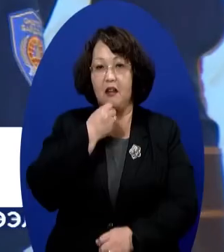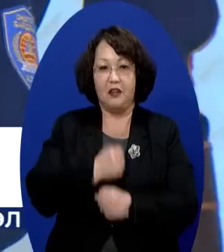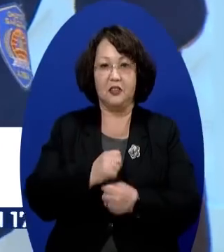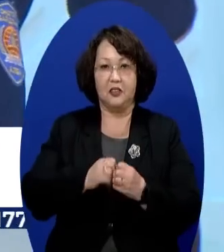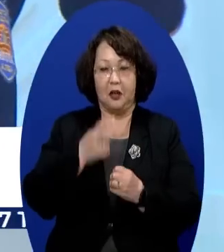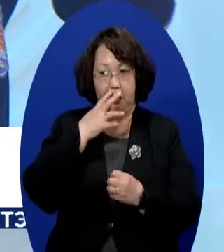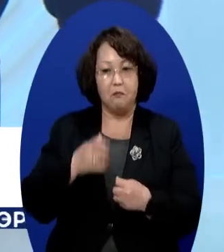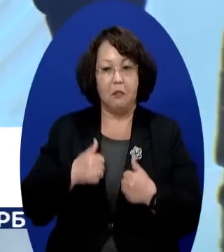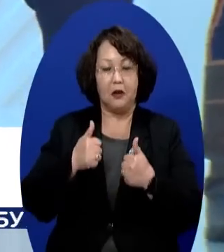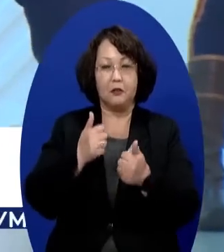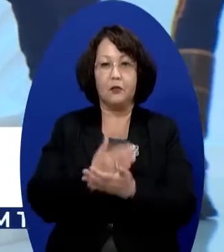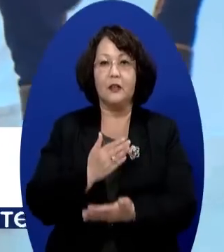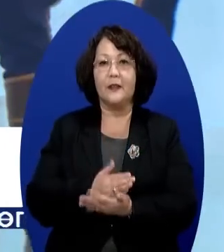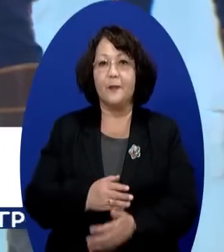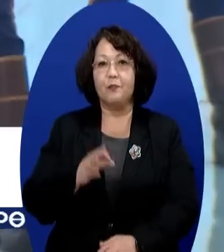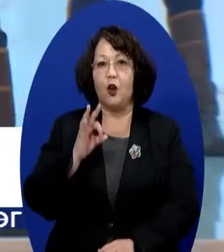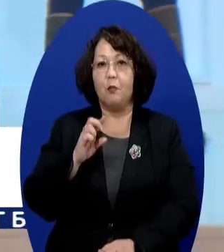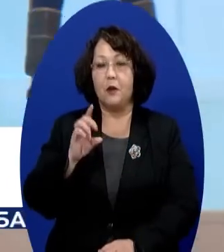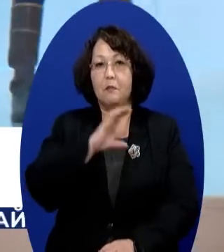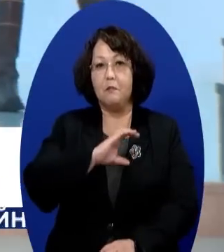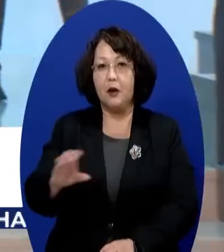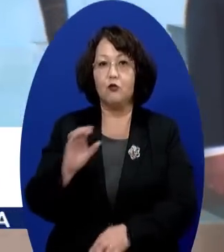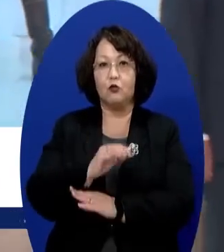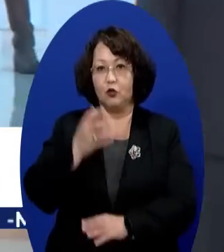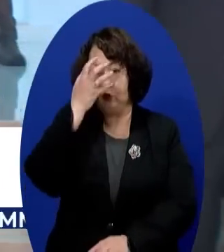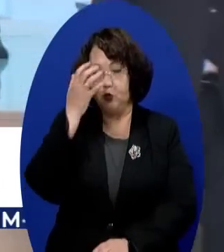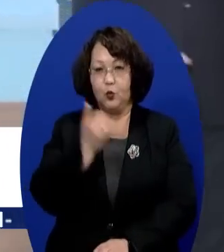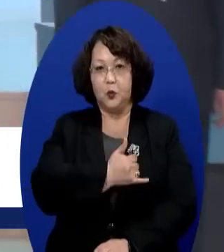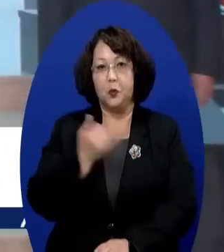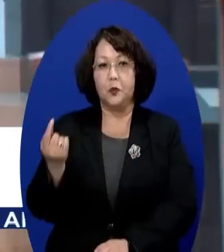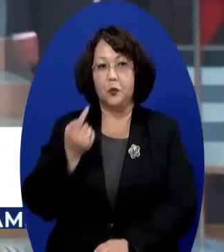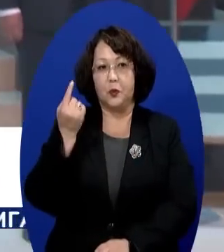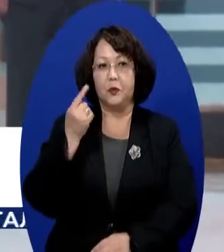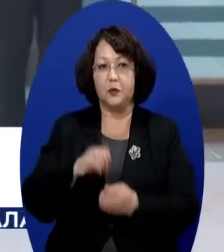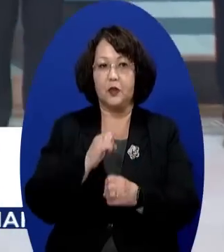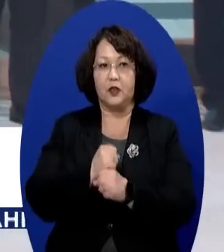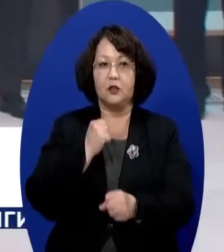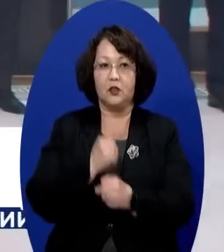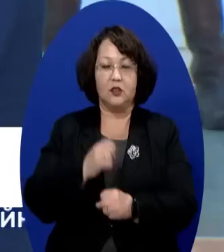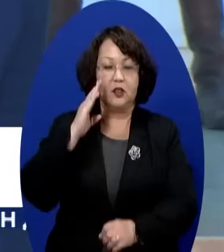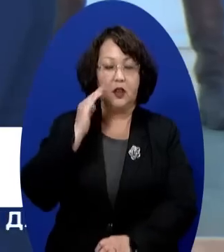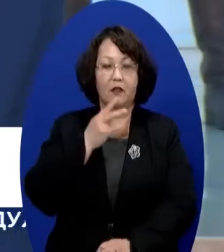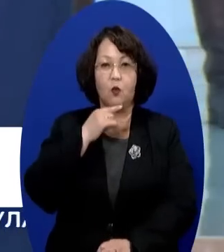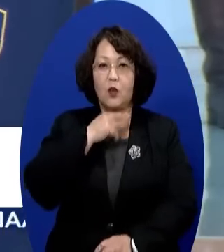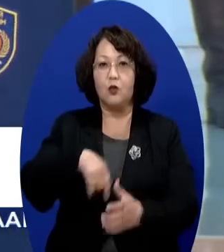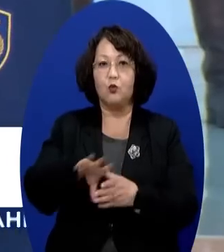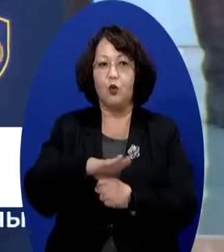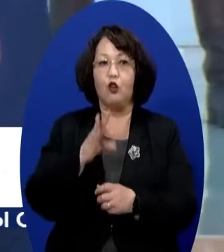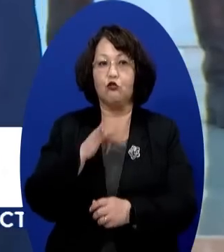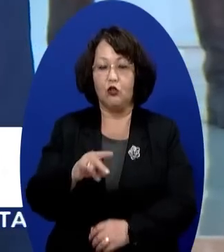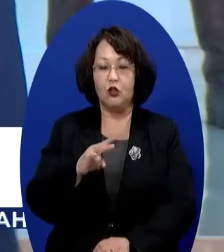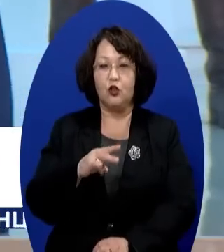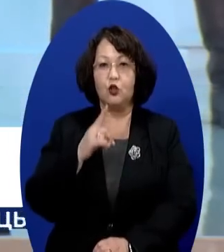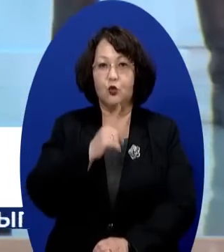ажилладаг. Өнөөдөр онцгой байдлын албаны төлөөлөлийг төрийн дээд одон медалаар шагнасан юм. Үүнд цэргийн гавьяаны улаан түгэн одонгоор онцгой байдлын ерөнхий газрын